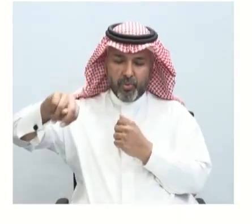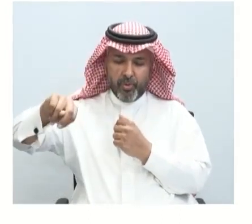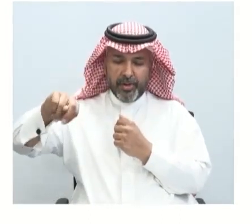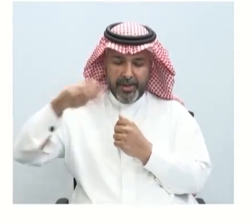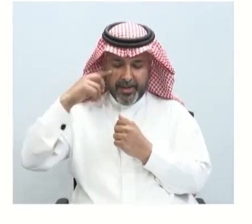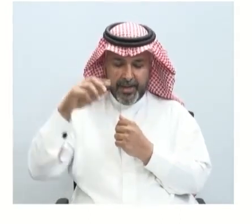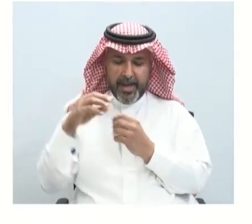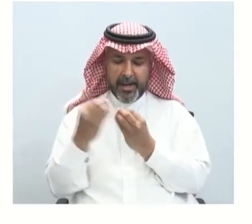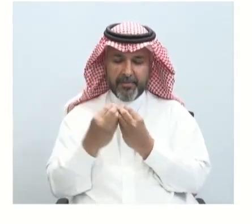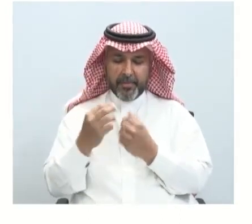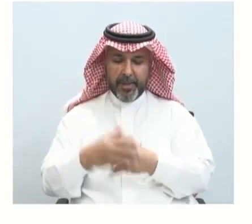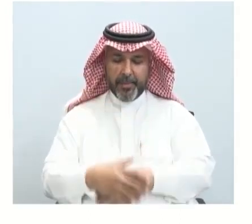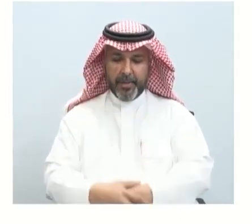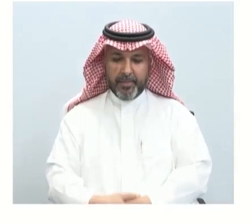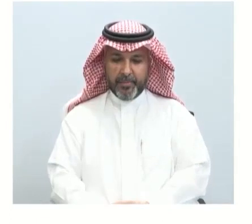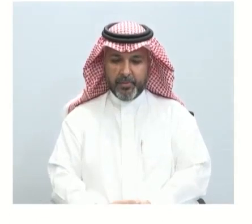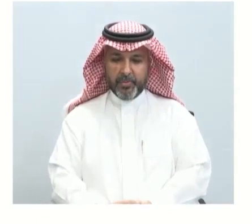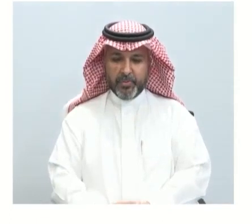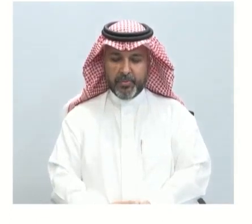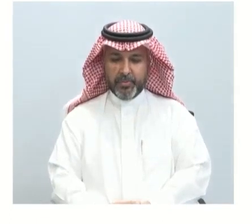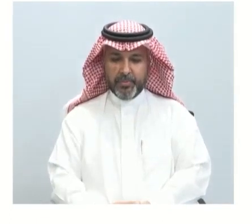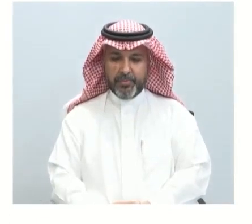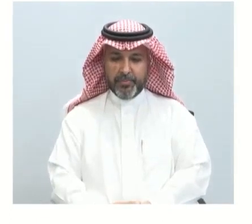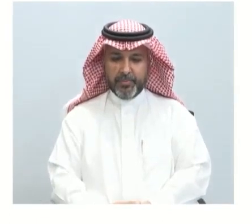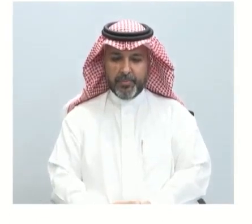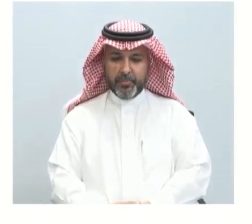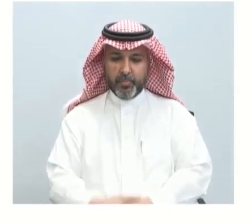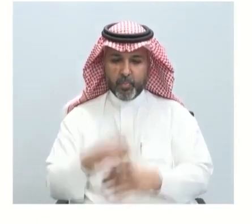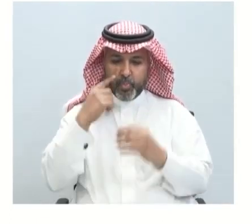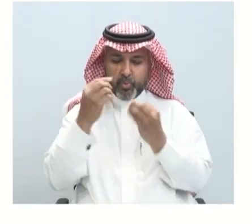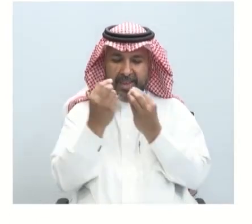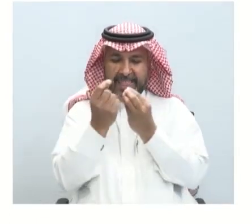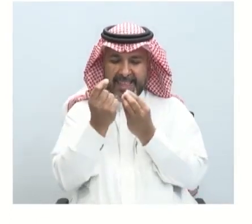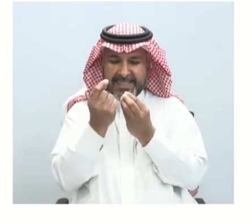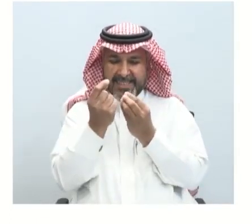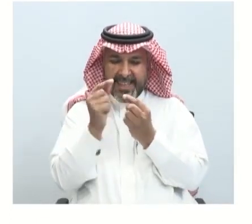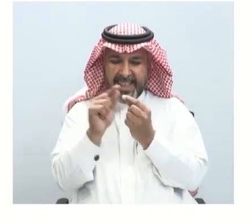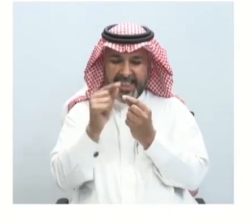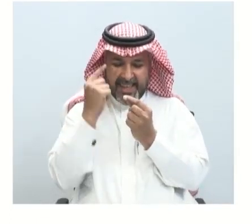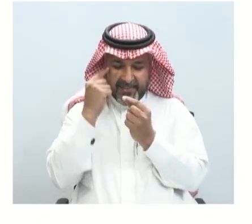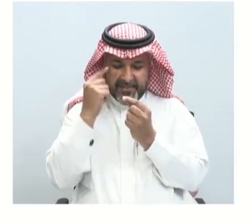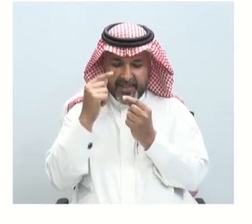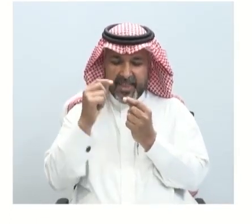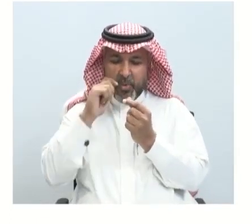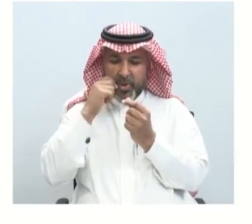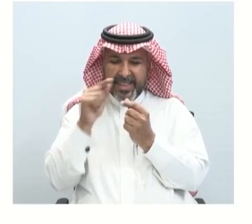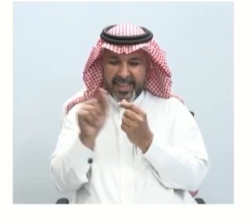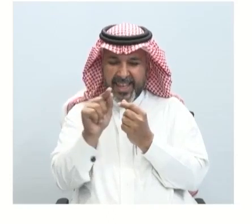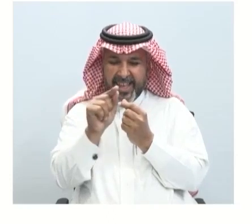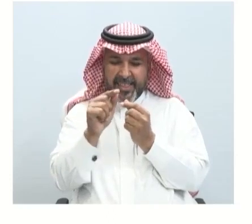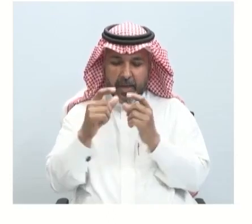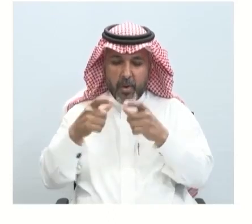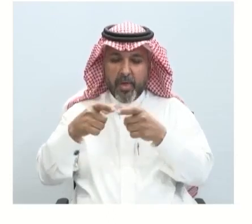46 كروموسوم ومثل ما ذكرنا هذه اللاقحه سوف تنمو الى ذكر او انثى بمشيئه الله